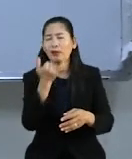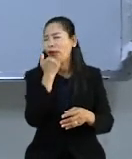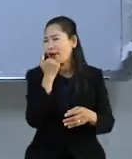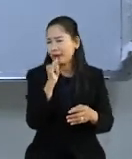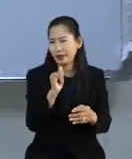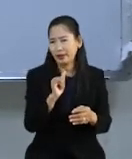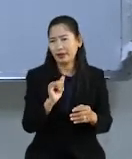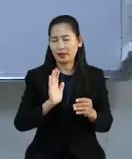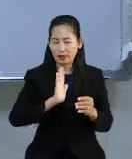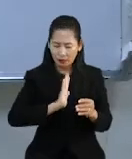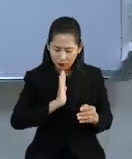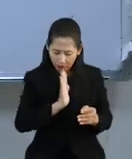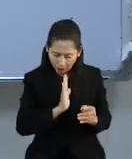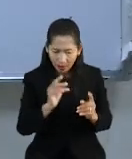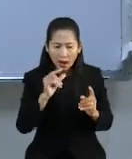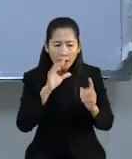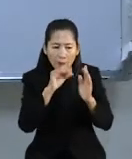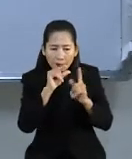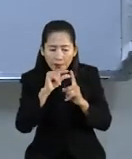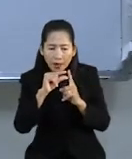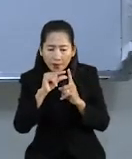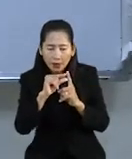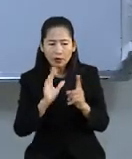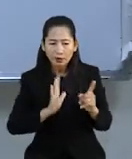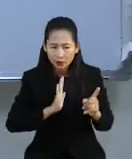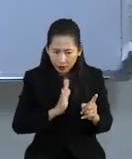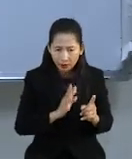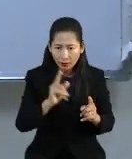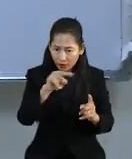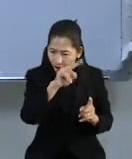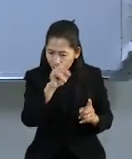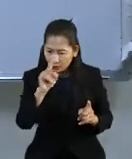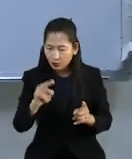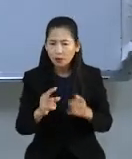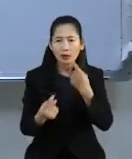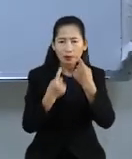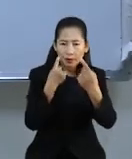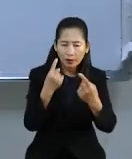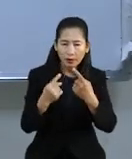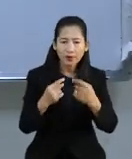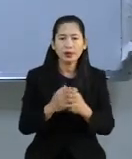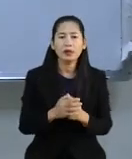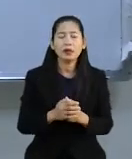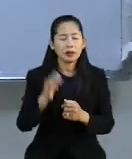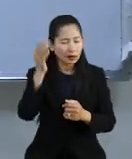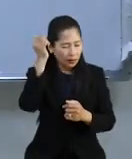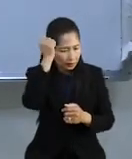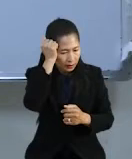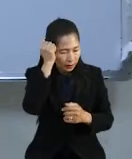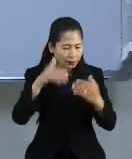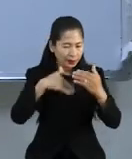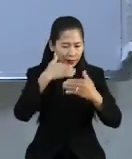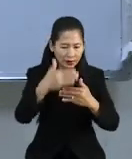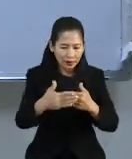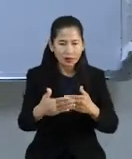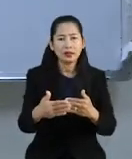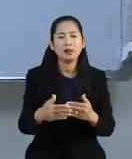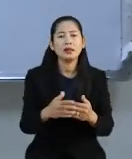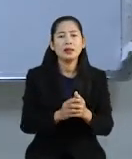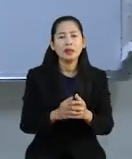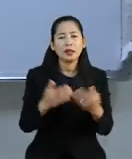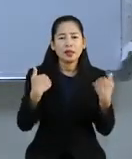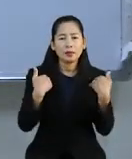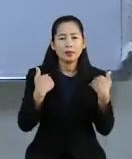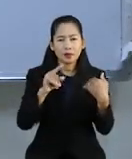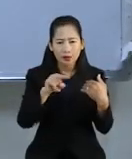cua sầm hay bẩn to máu cứ chập đam bây giờ để con chẳng xua từ càn kề chà không ca sầm tần con thấy chạm bần to tiết cứ cần là miền